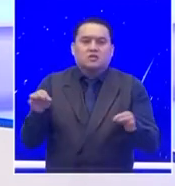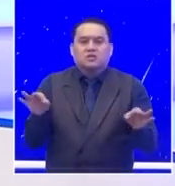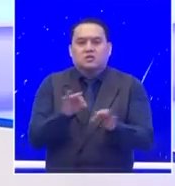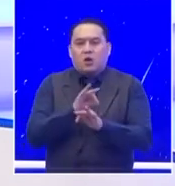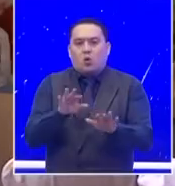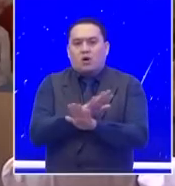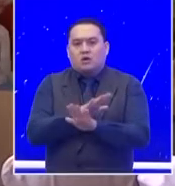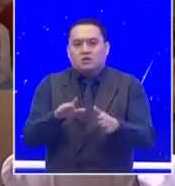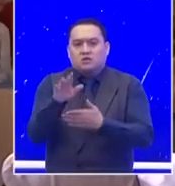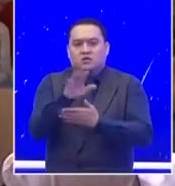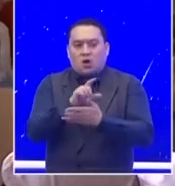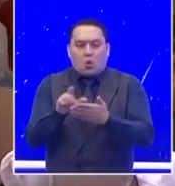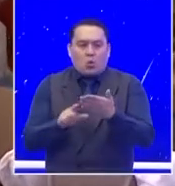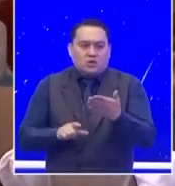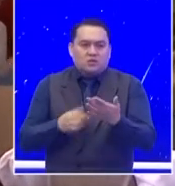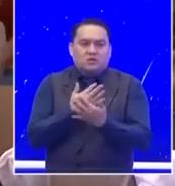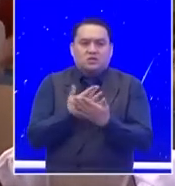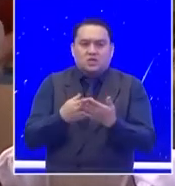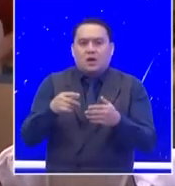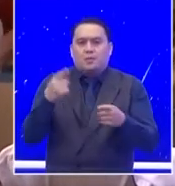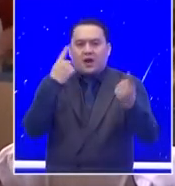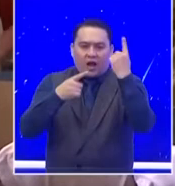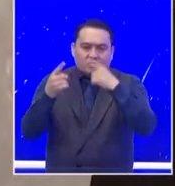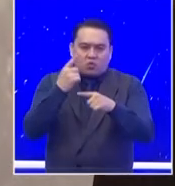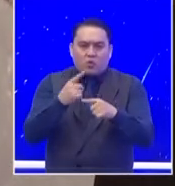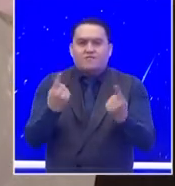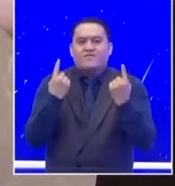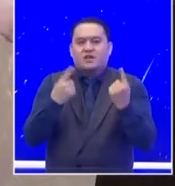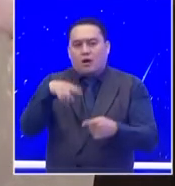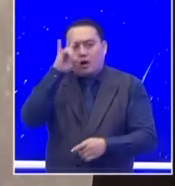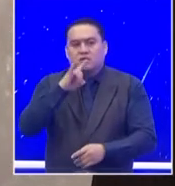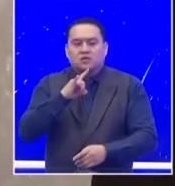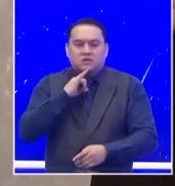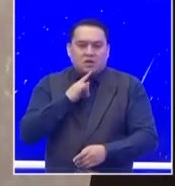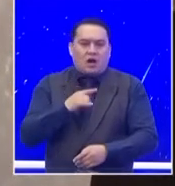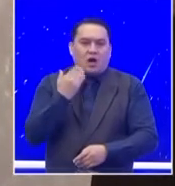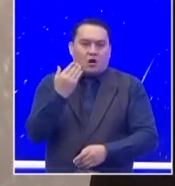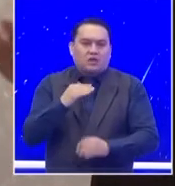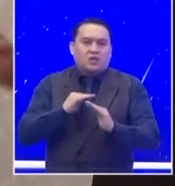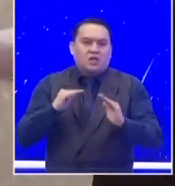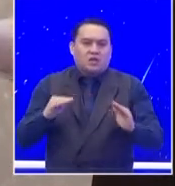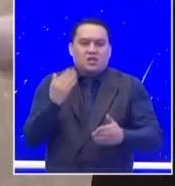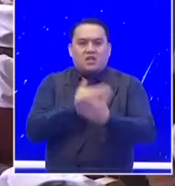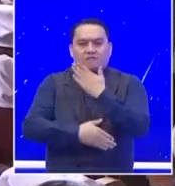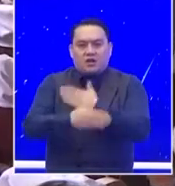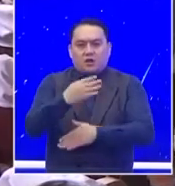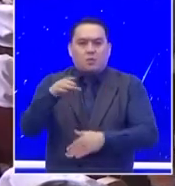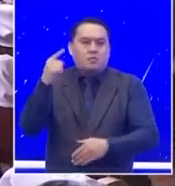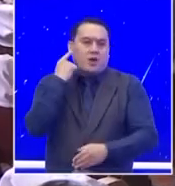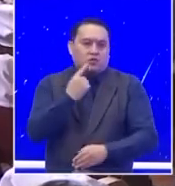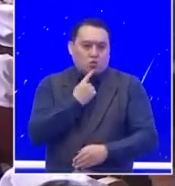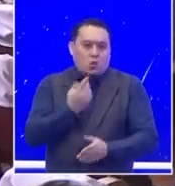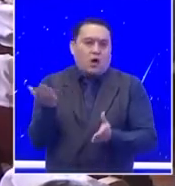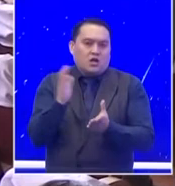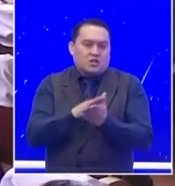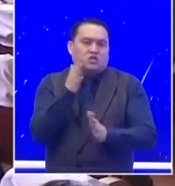түнде жарықай, қыз жас. С такими произведениями выдающегося казахского классика дети-инвалиды по слуху